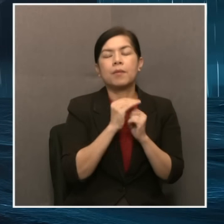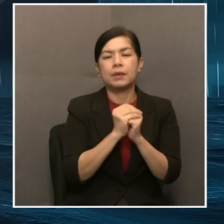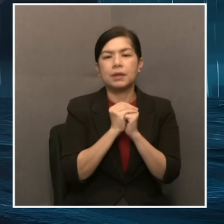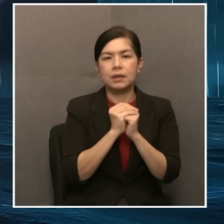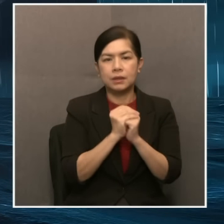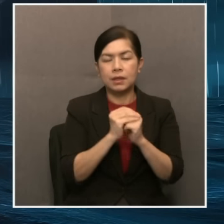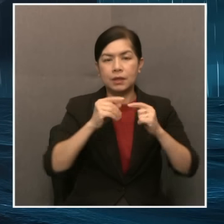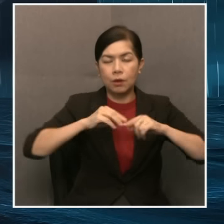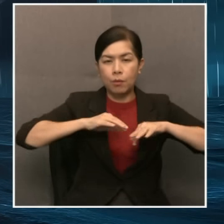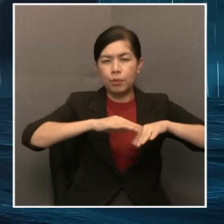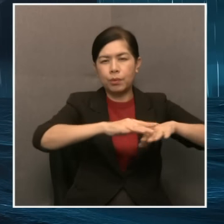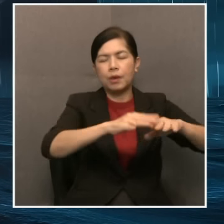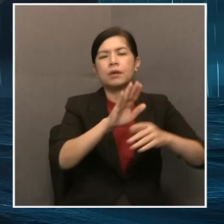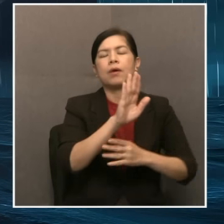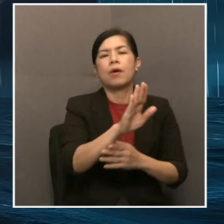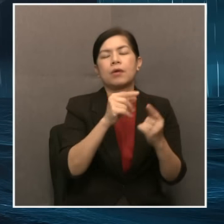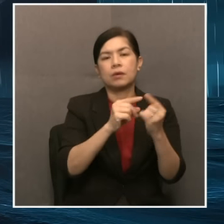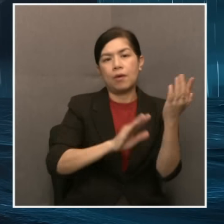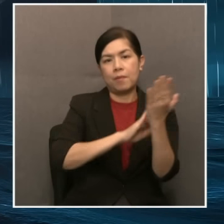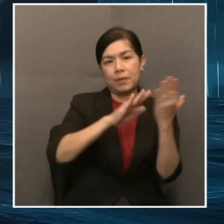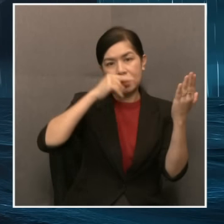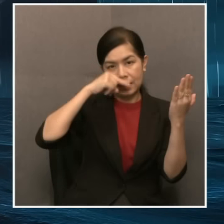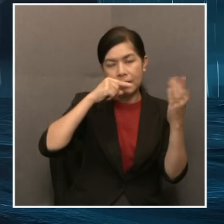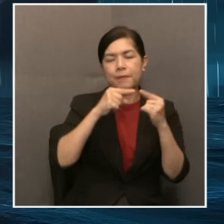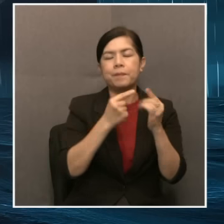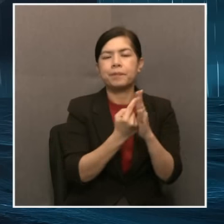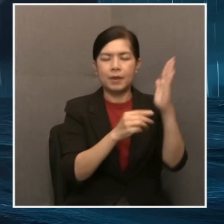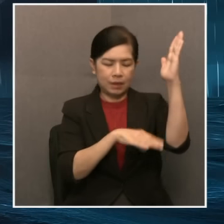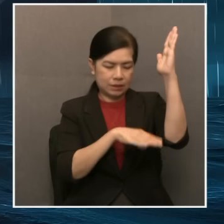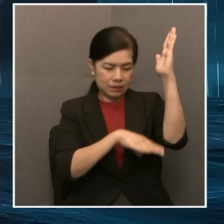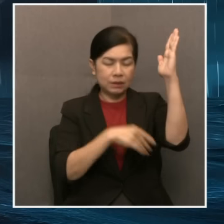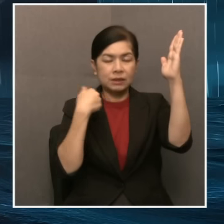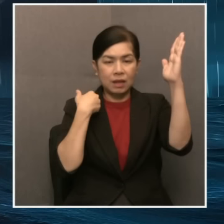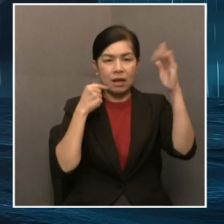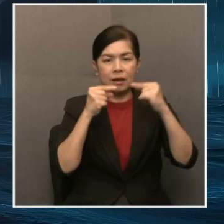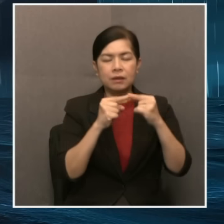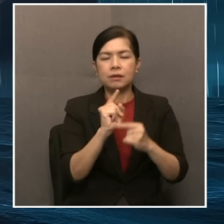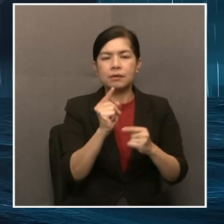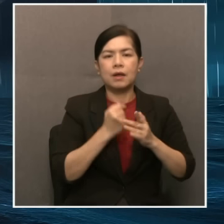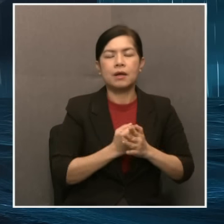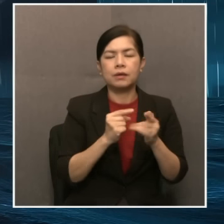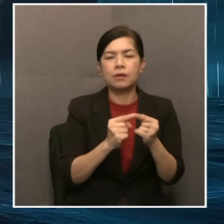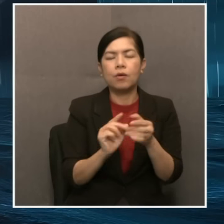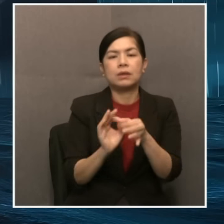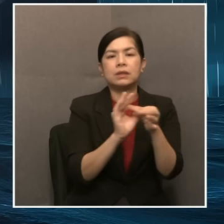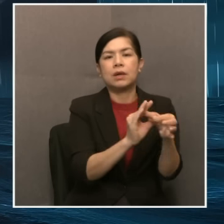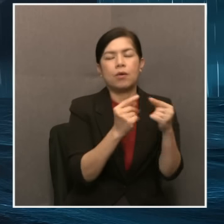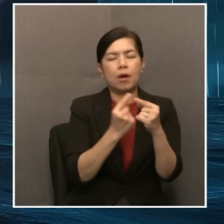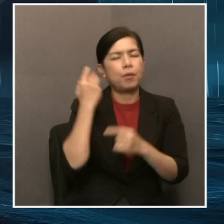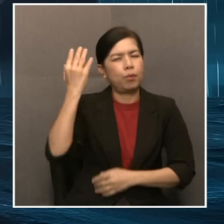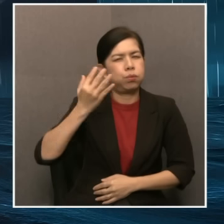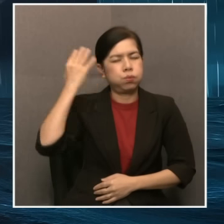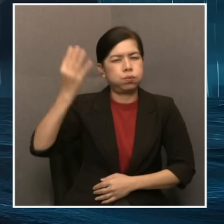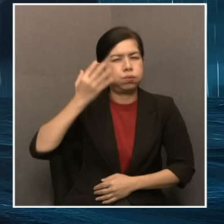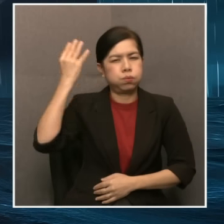แผ่ลงมาปกคลุมประเทศไทยตอนบนภาคใต้ตอนบนและทะเลจีนใต้ประกอบกับมรสุมตะวันออกเฉียงเหนือที่พัดปกคลุ